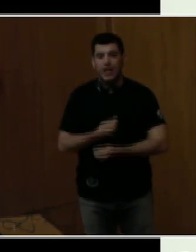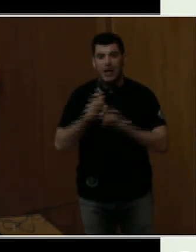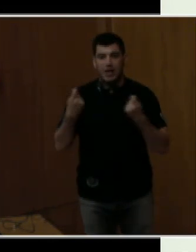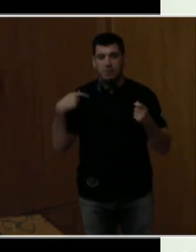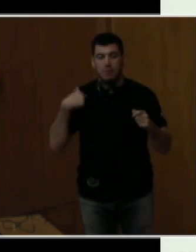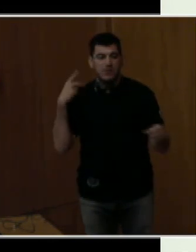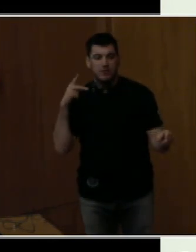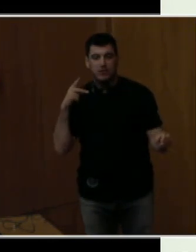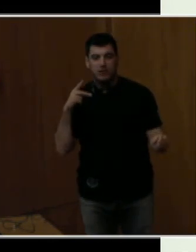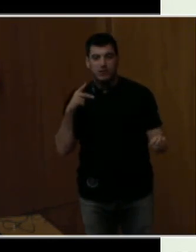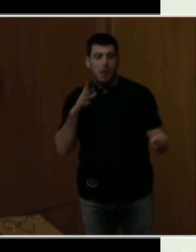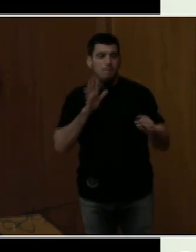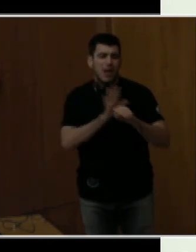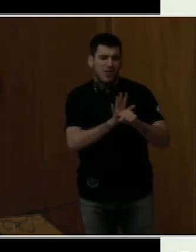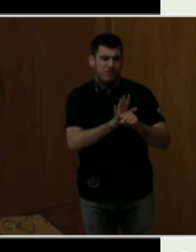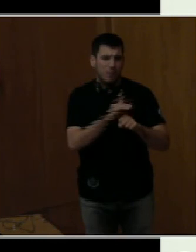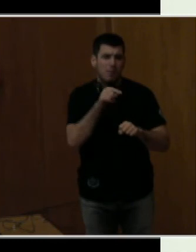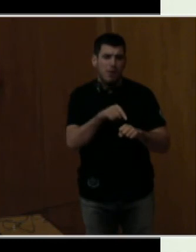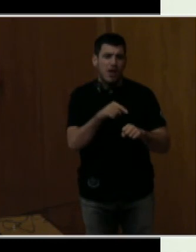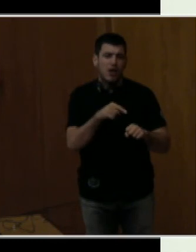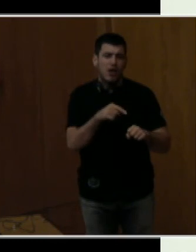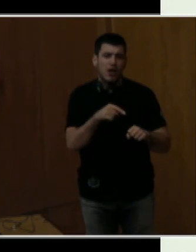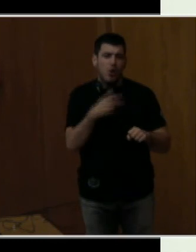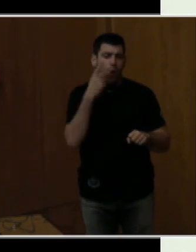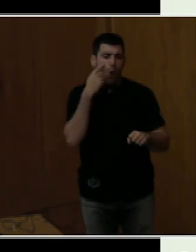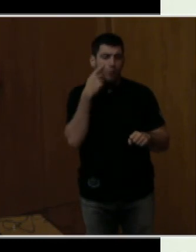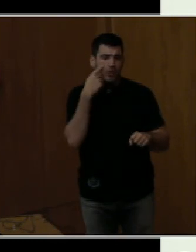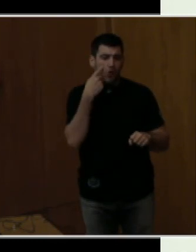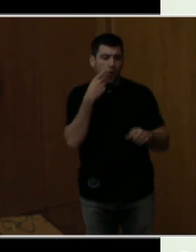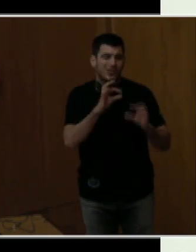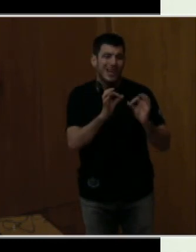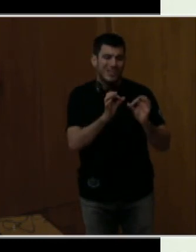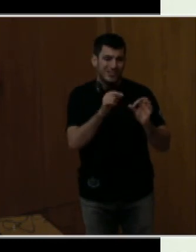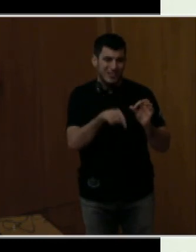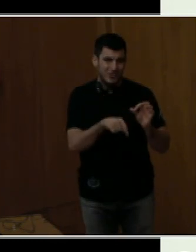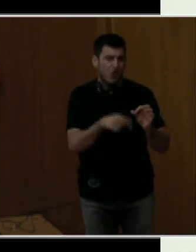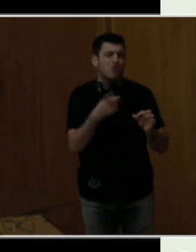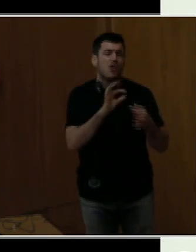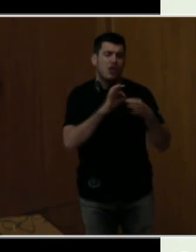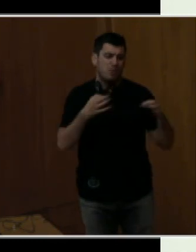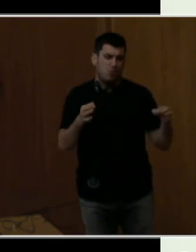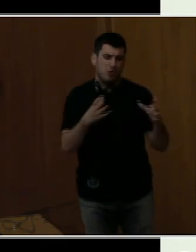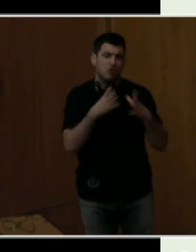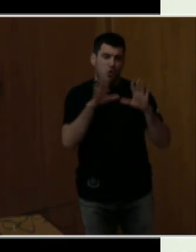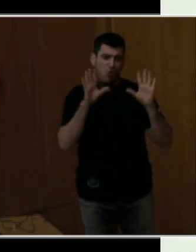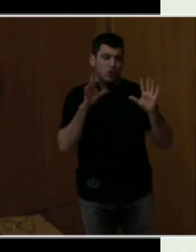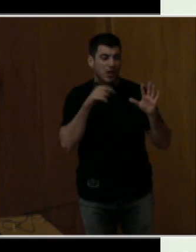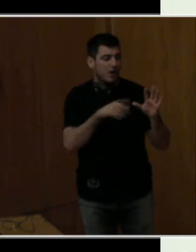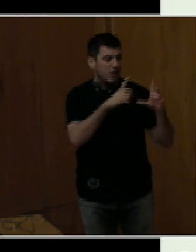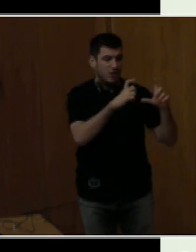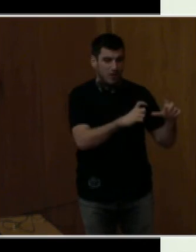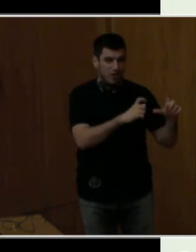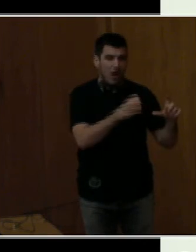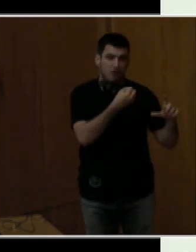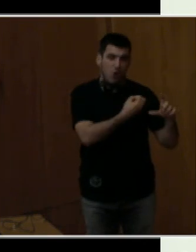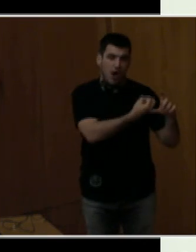με ένα οπτικό τρανζίστορ, ένα άλλο οπτικό τρανζίστορ όπως φαίνεται εδώ. Τώρα δεν θα μπω σε λεπτομέρεια. Απλά εδώ φαίνεται η κατάσταση όπου το ένα τρανζίστορ είναι αναμένο